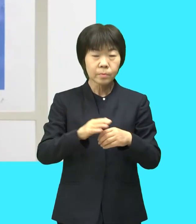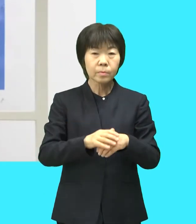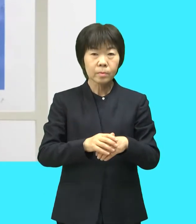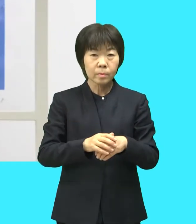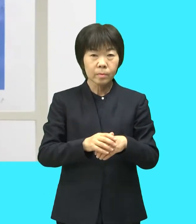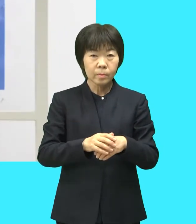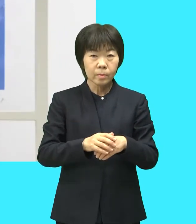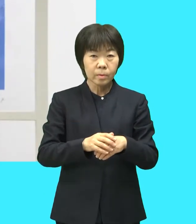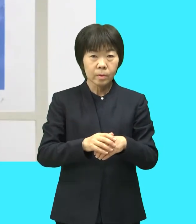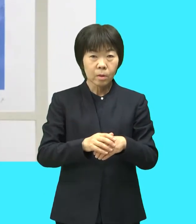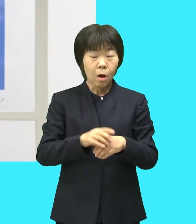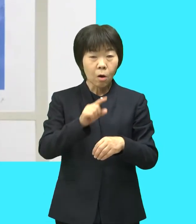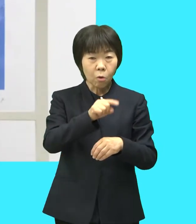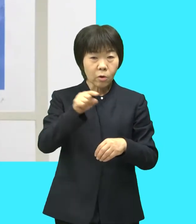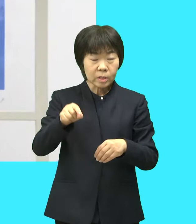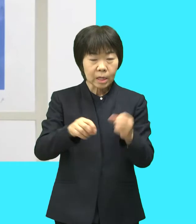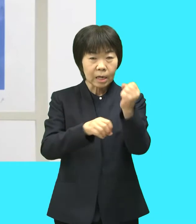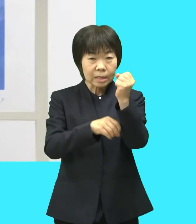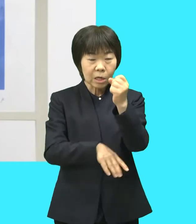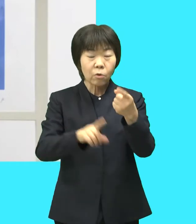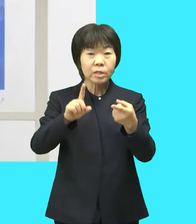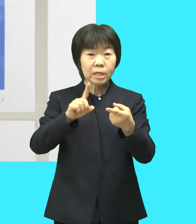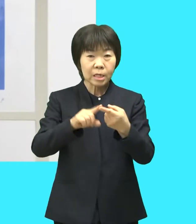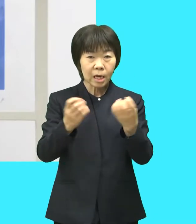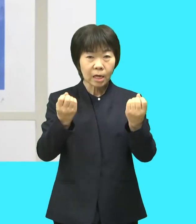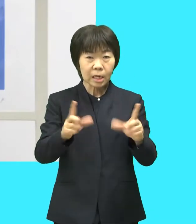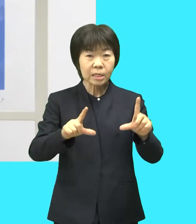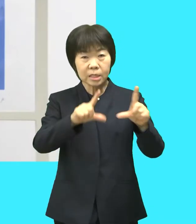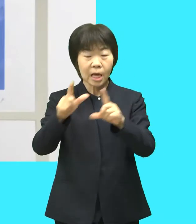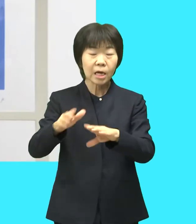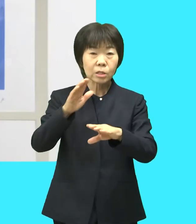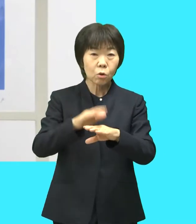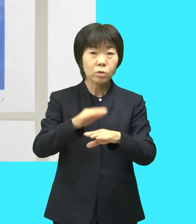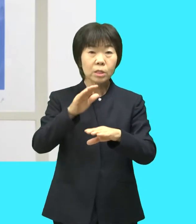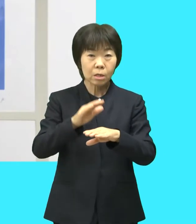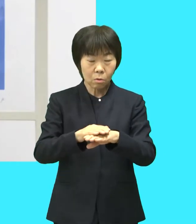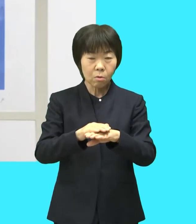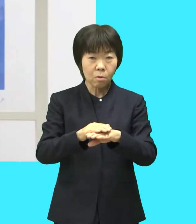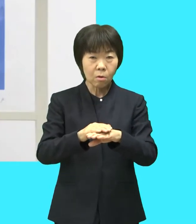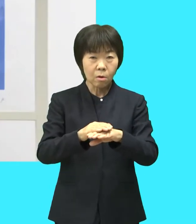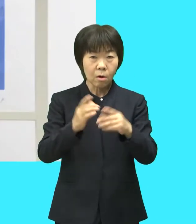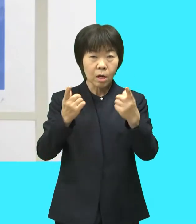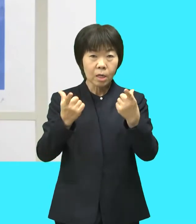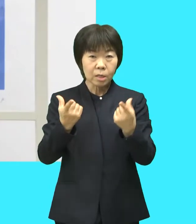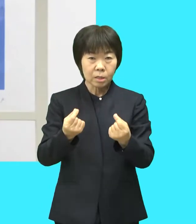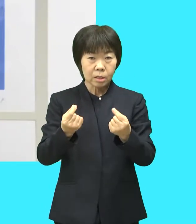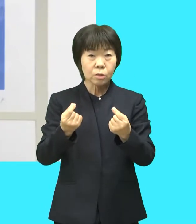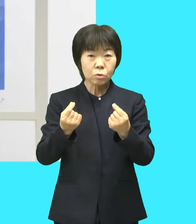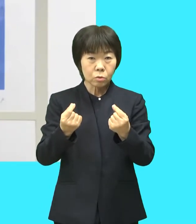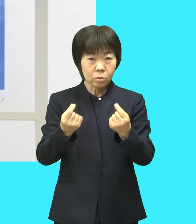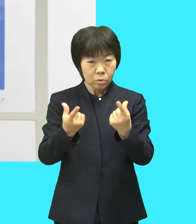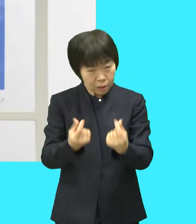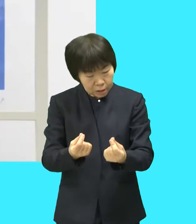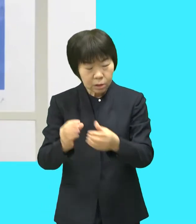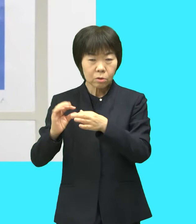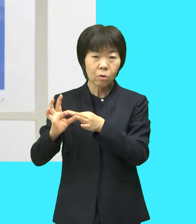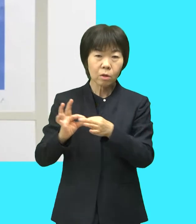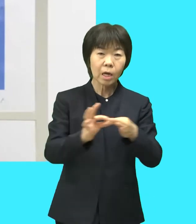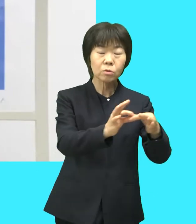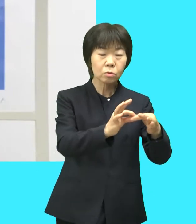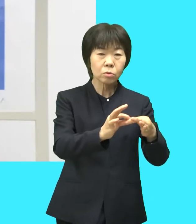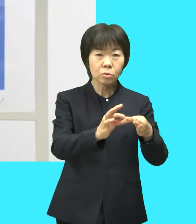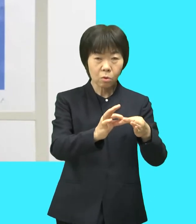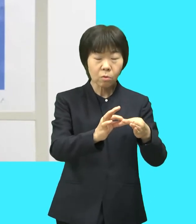ので、こういった基本的な新しい生活様式を粘り強く継続をしていただく